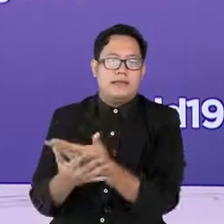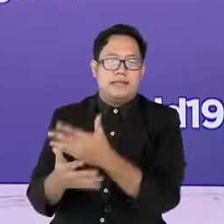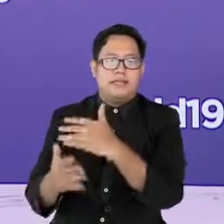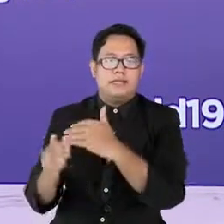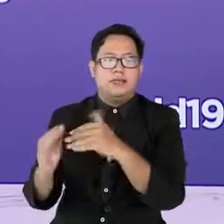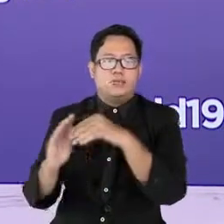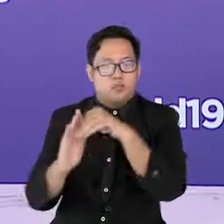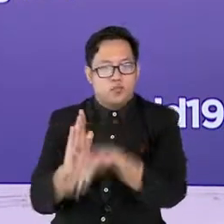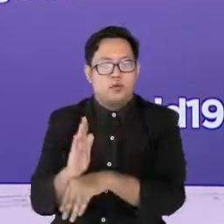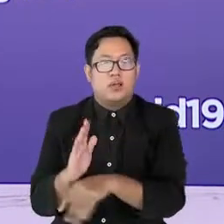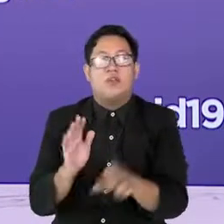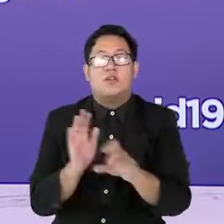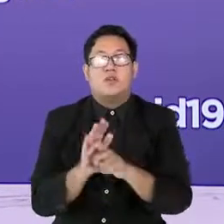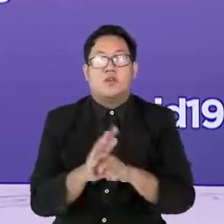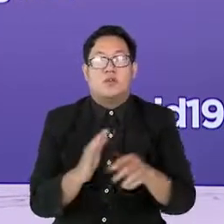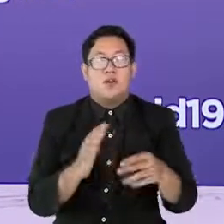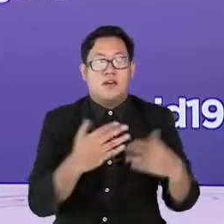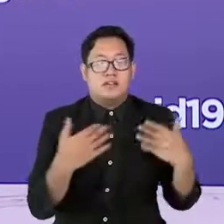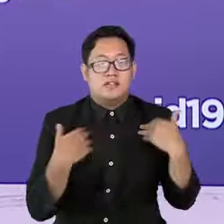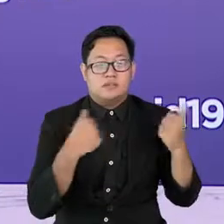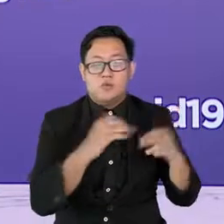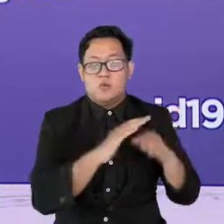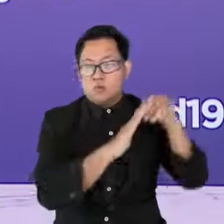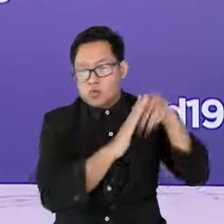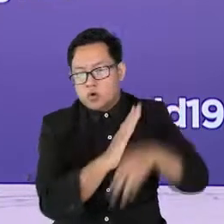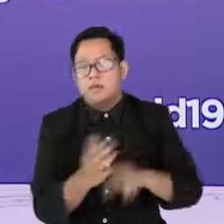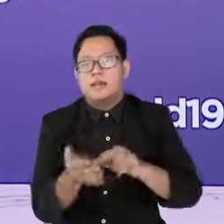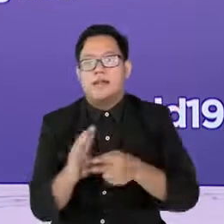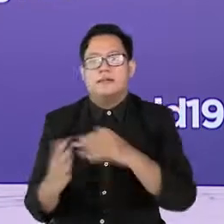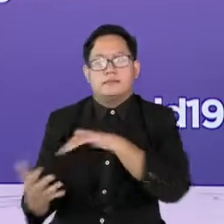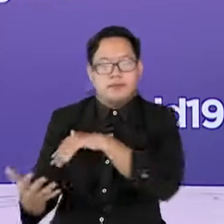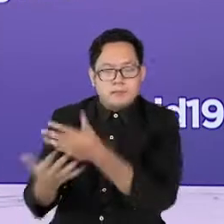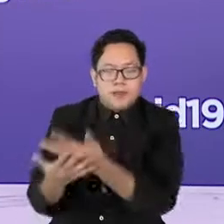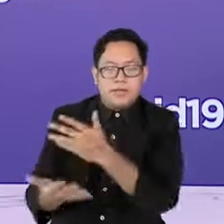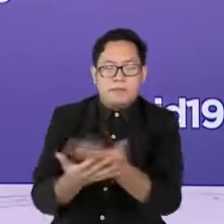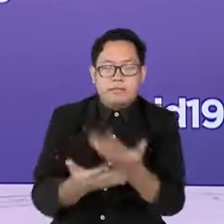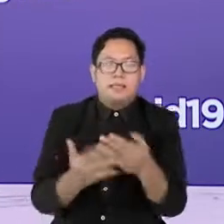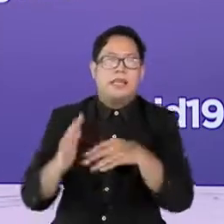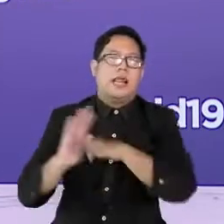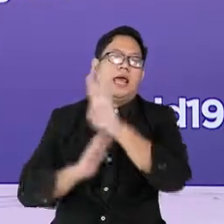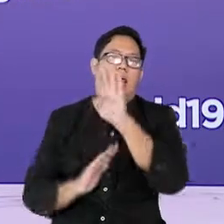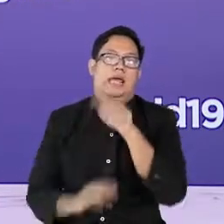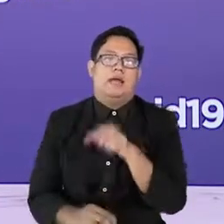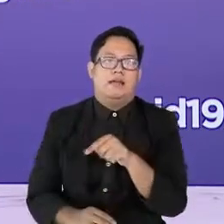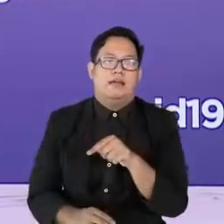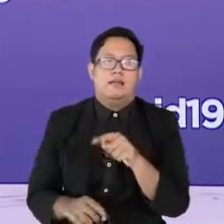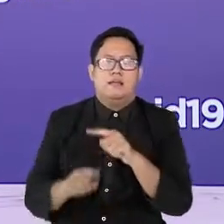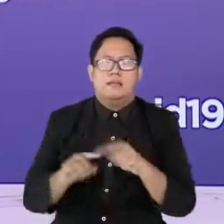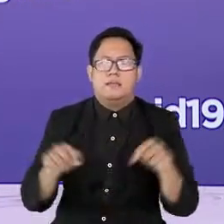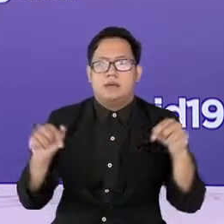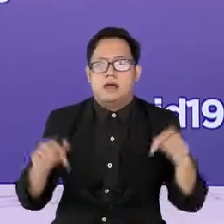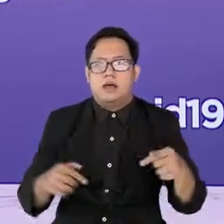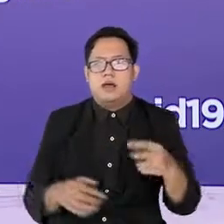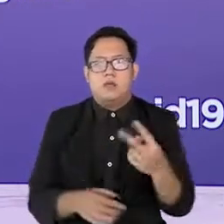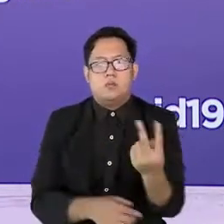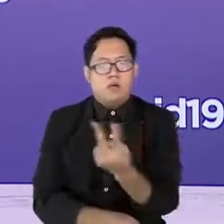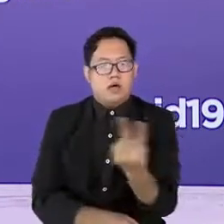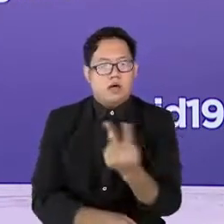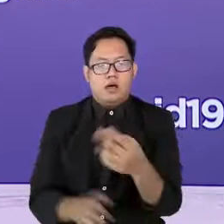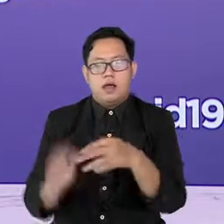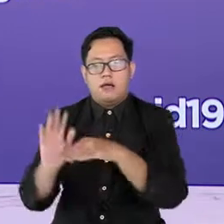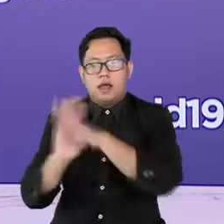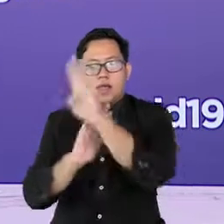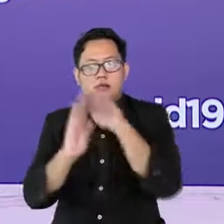jika kesembuhan turun maka kematian naik namun yang saat ini terjadi adalah kedua indikator mengalami